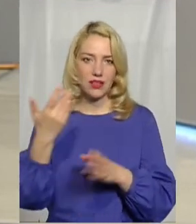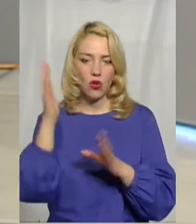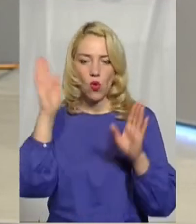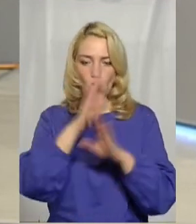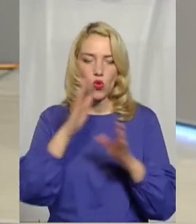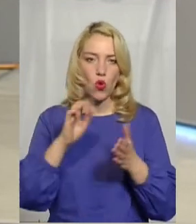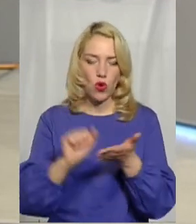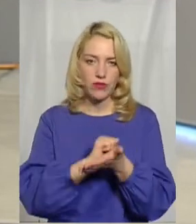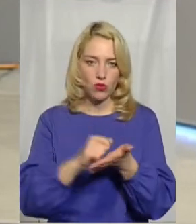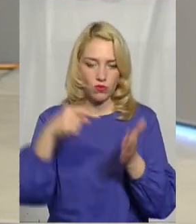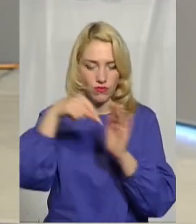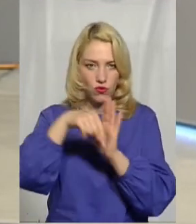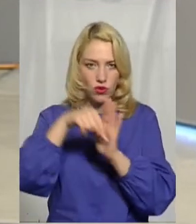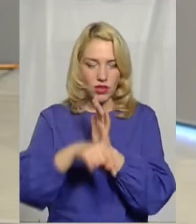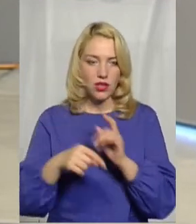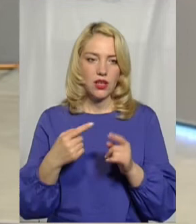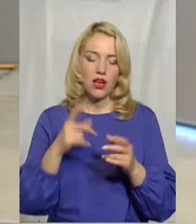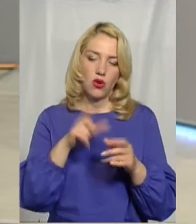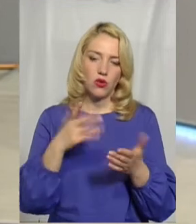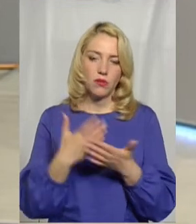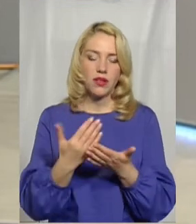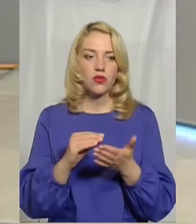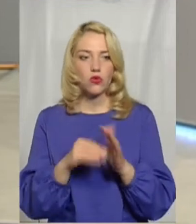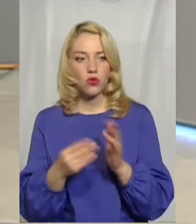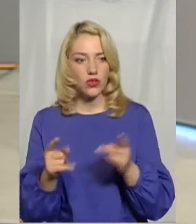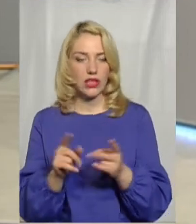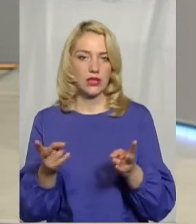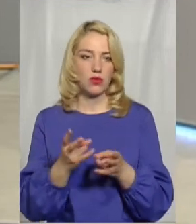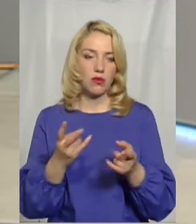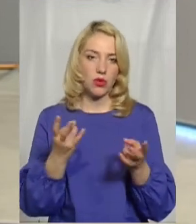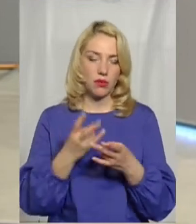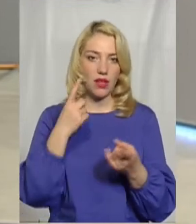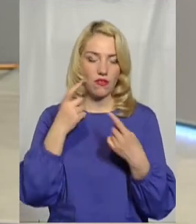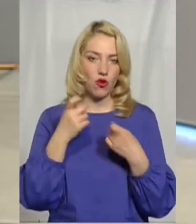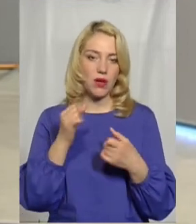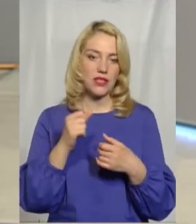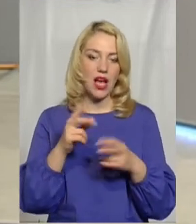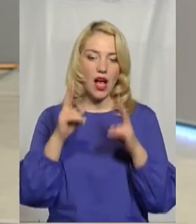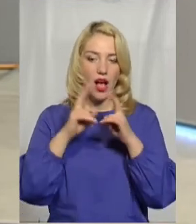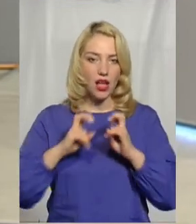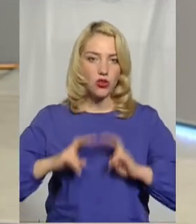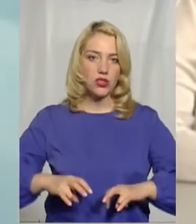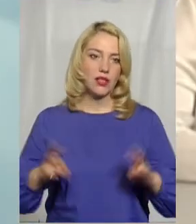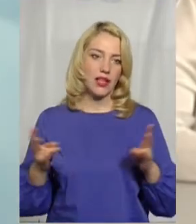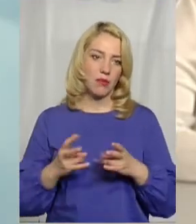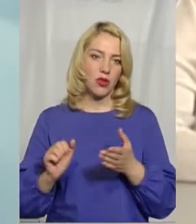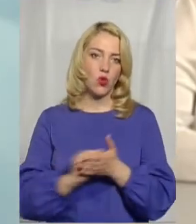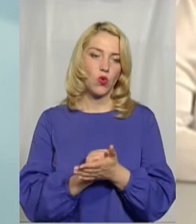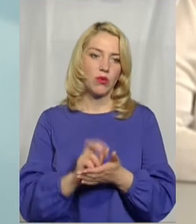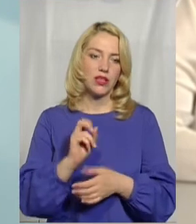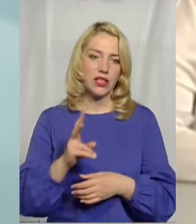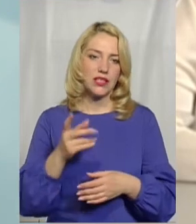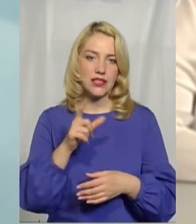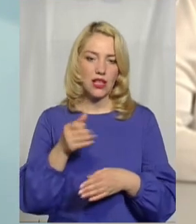людям потрібно відповідно якісь довідки, потрібна інформація. А дослідникам потрібні відповідно документи, з